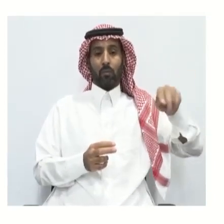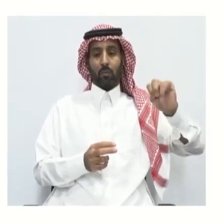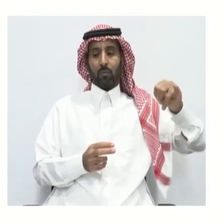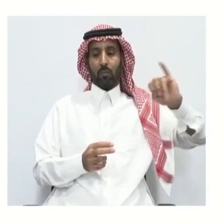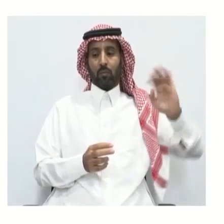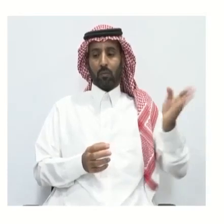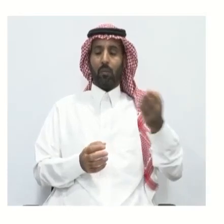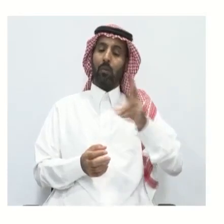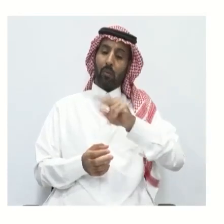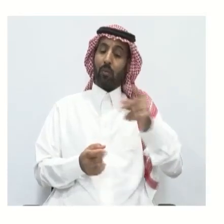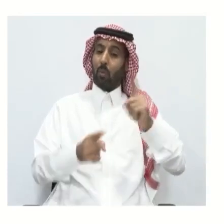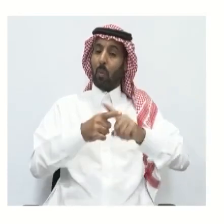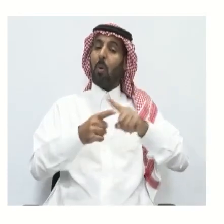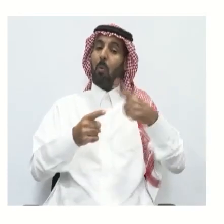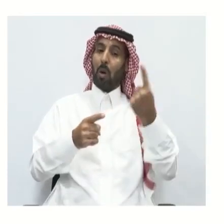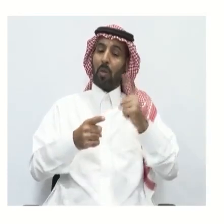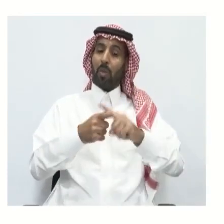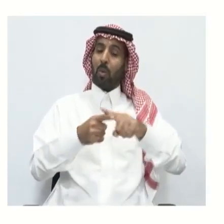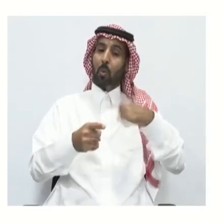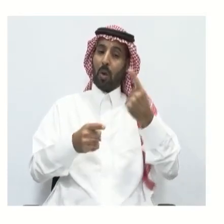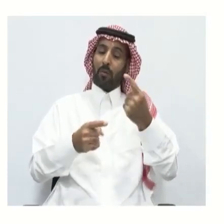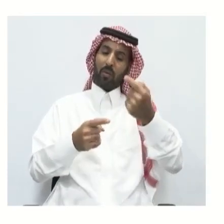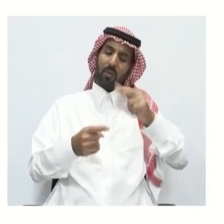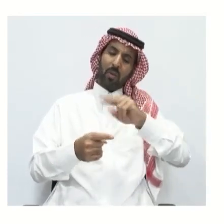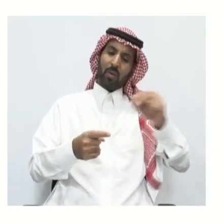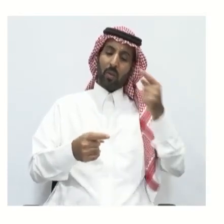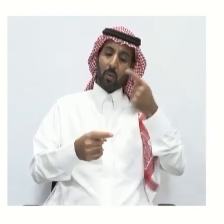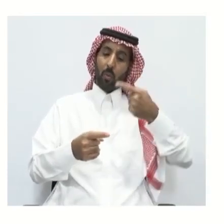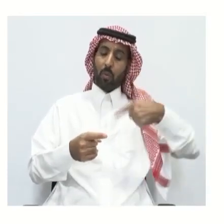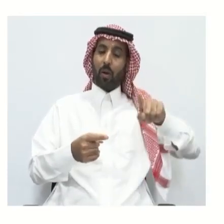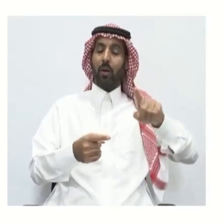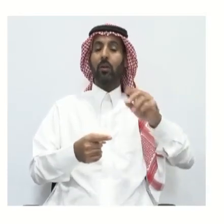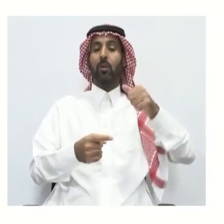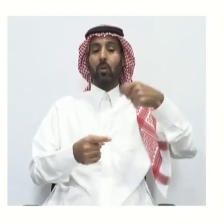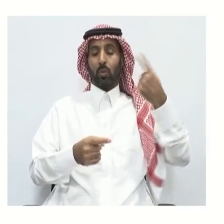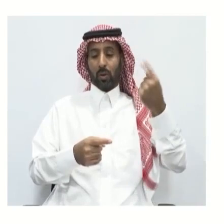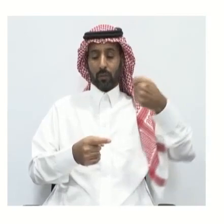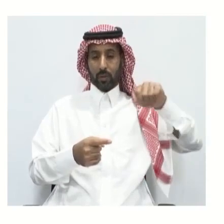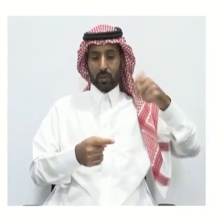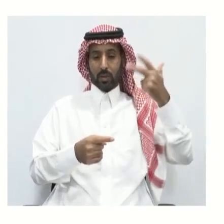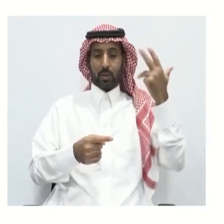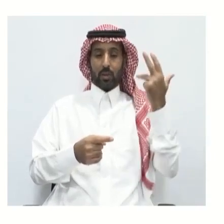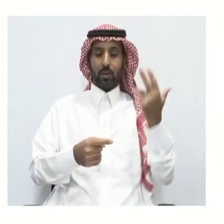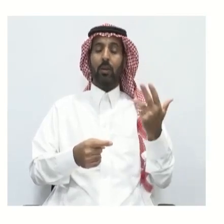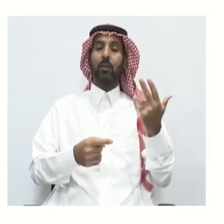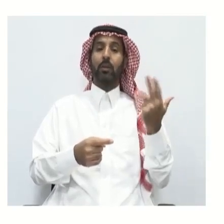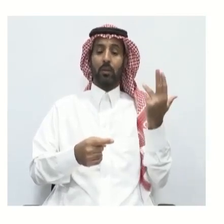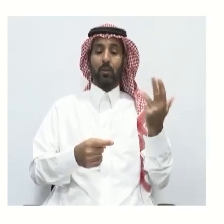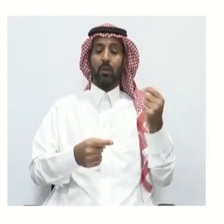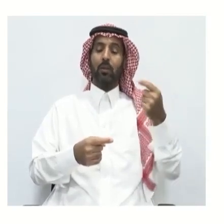سيعطيني نفس الرقم واحد فاصله تسعه واحد اثنين مول من يوديد الزنك وهنا هو